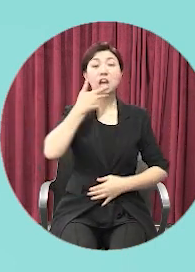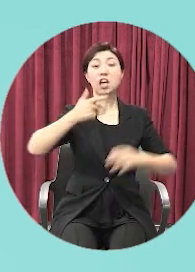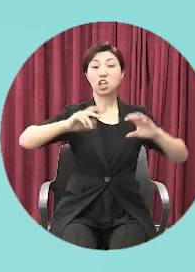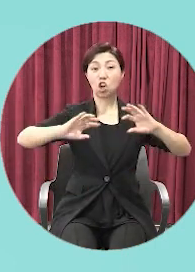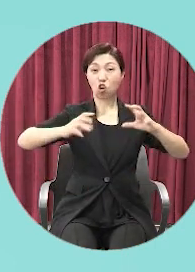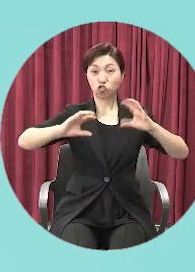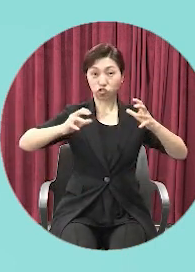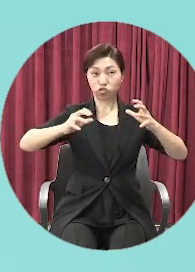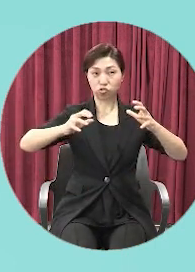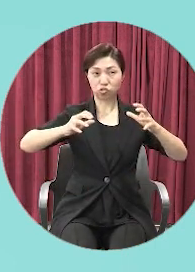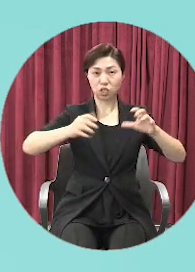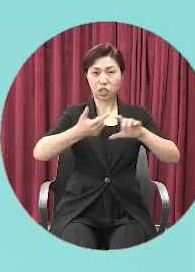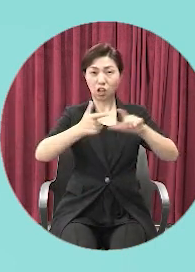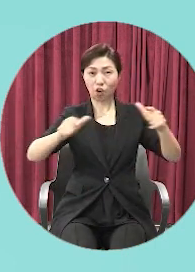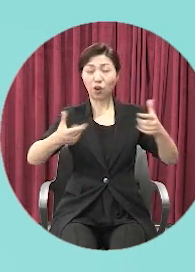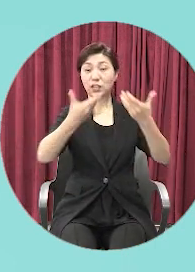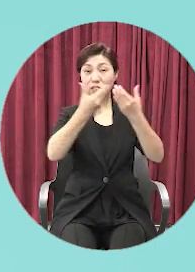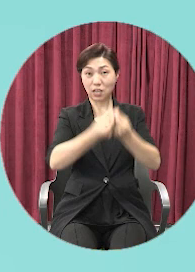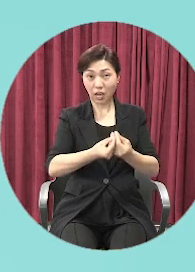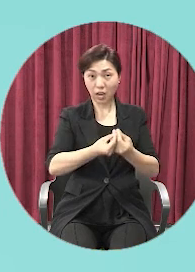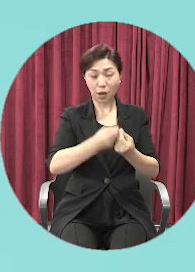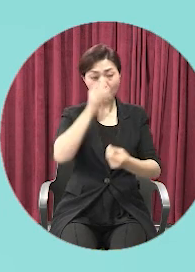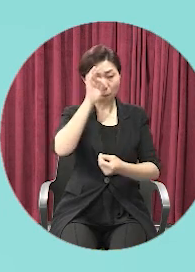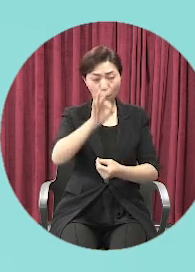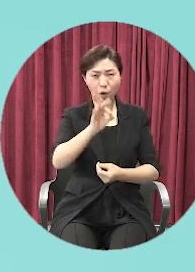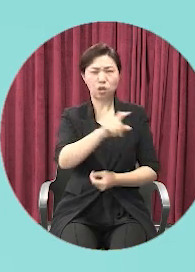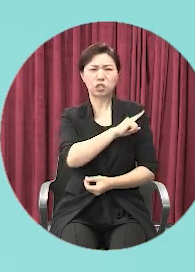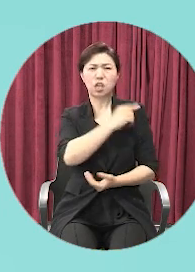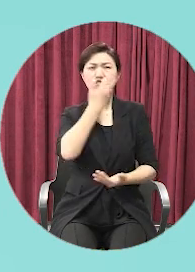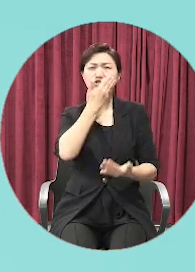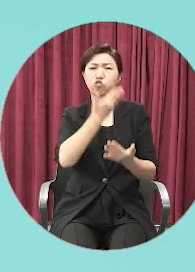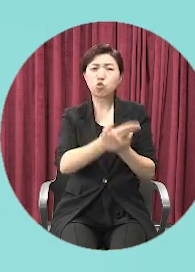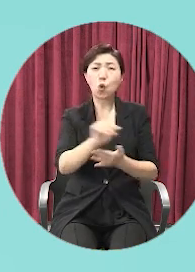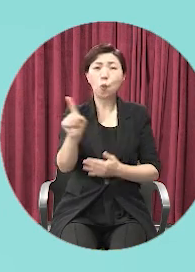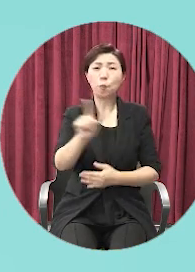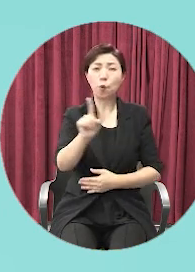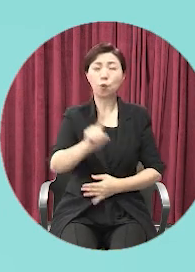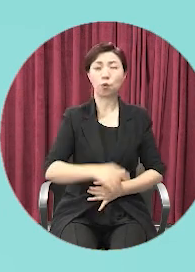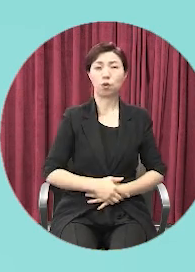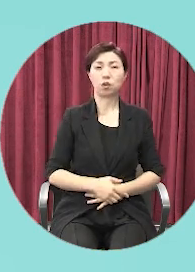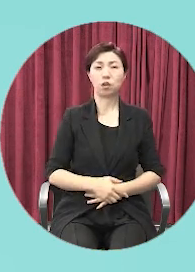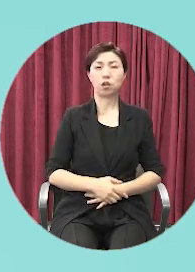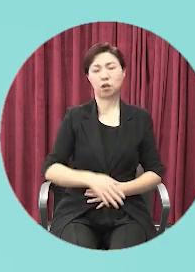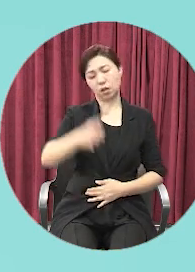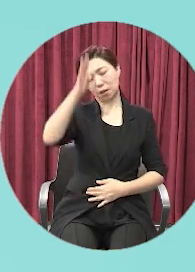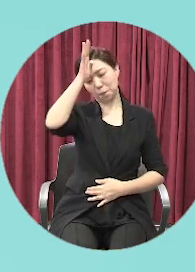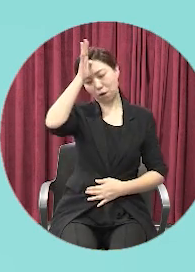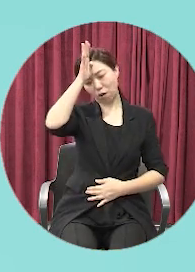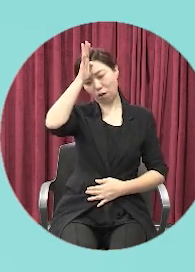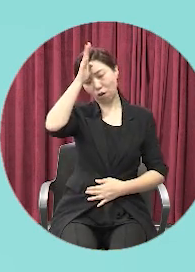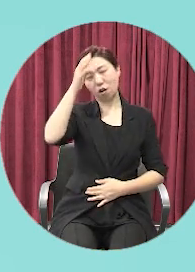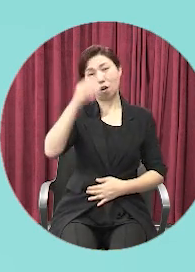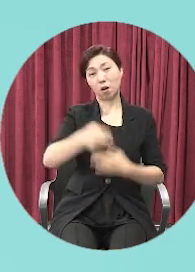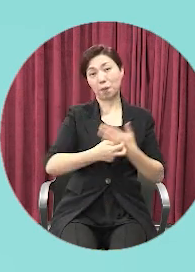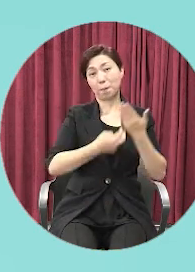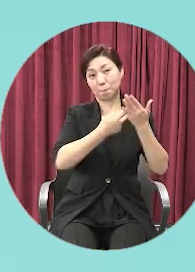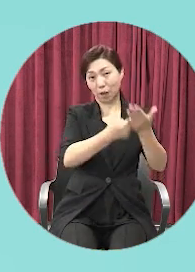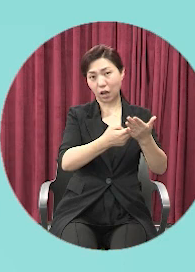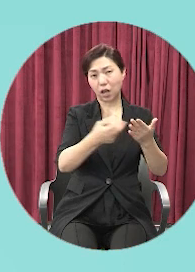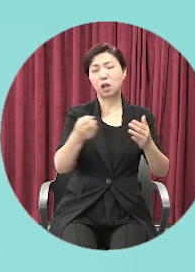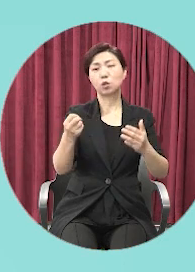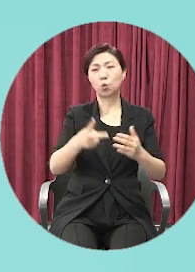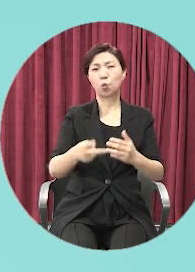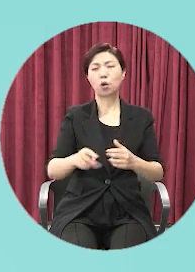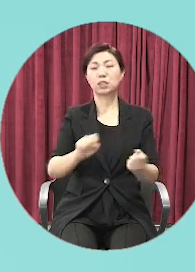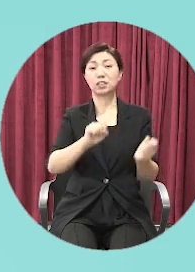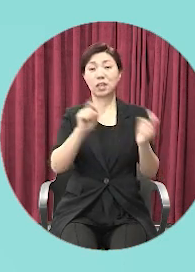여러 가지 그 사례를 볼 때도 가장 중요했던 것이 환자 장애인 그러니까 재활을 하는